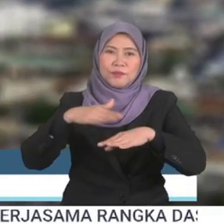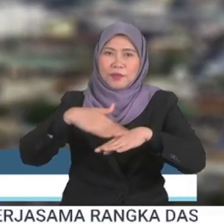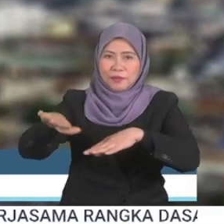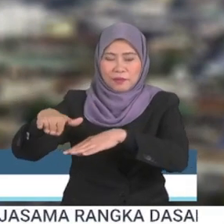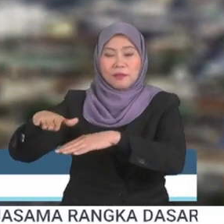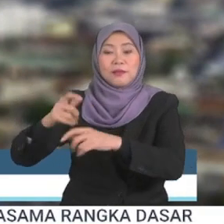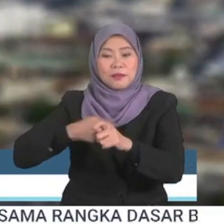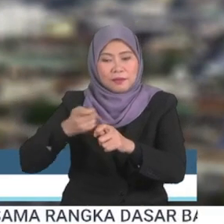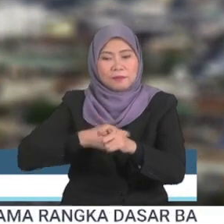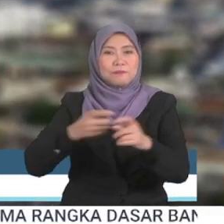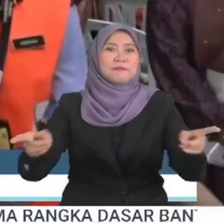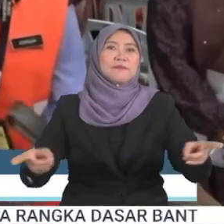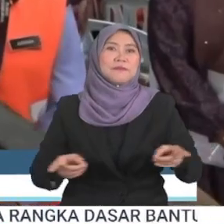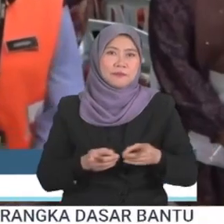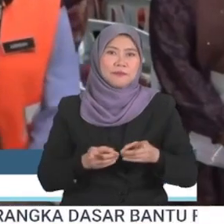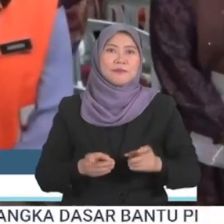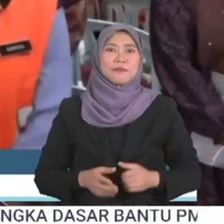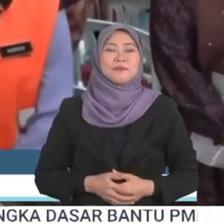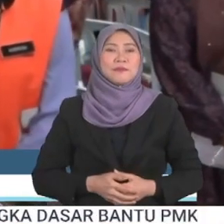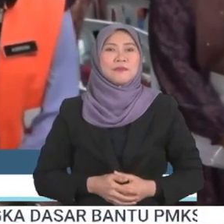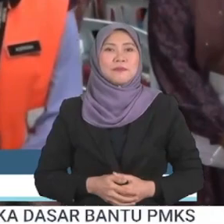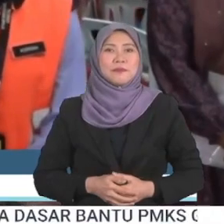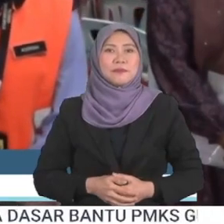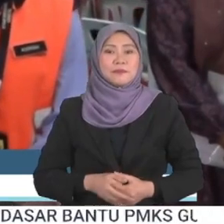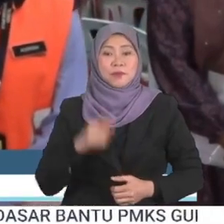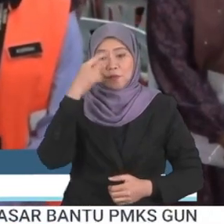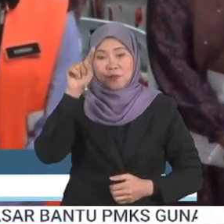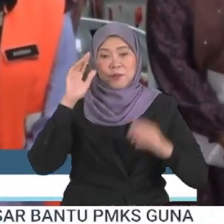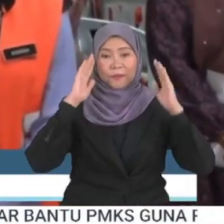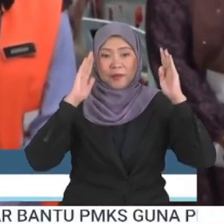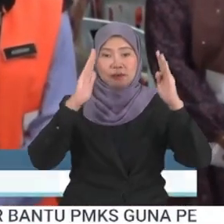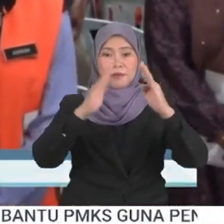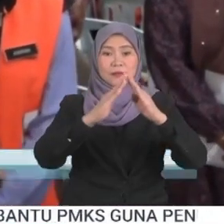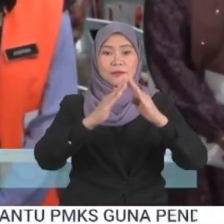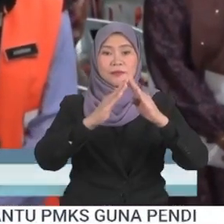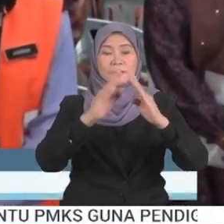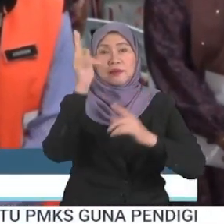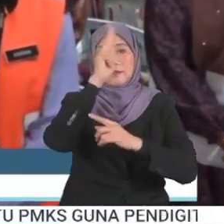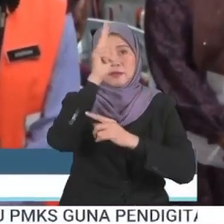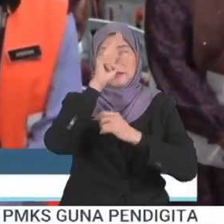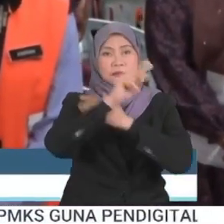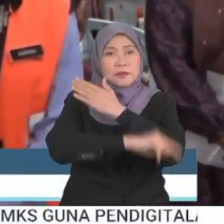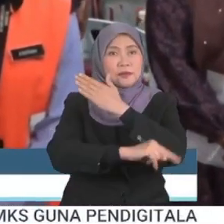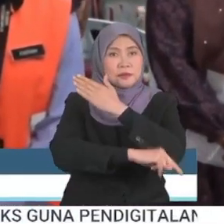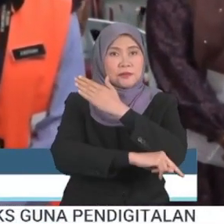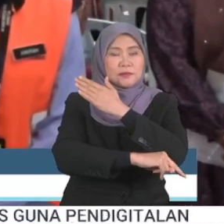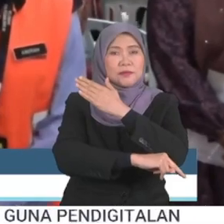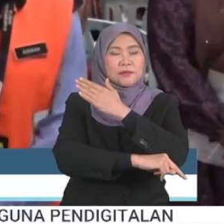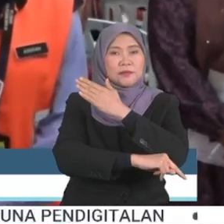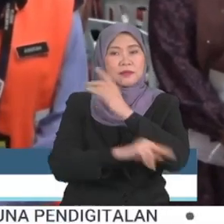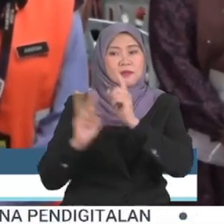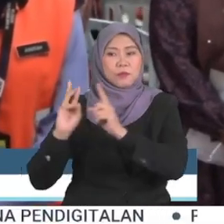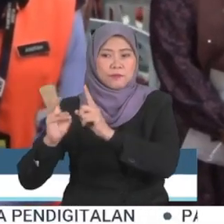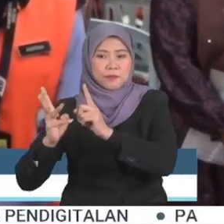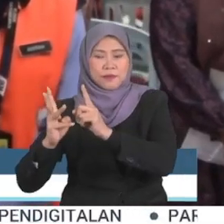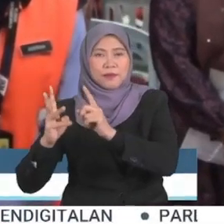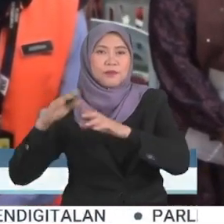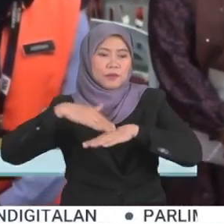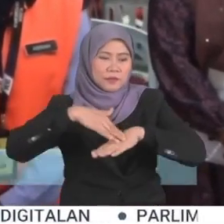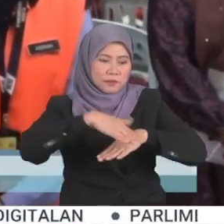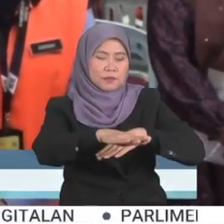daerah. Okey, untuk Negeri Pahang, Kerajaan Negeri telah menghantar dengan JKN telah